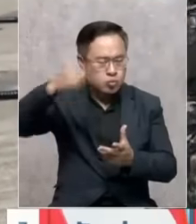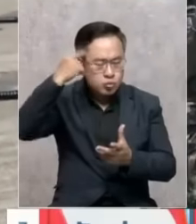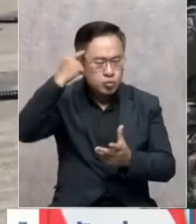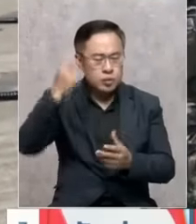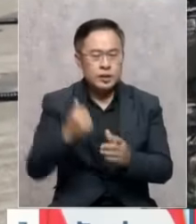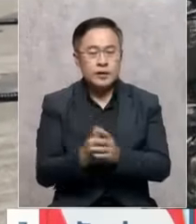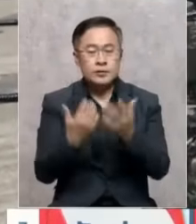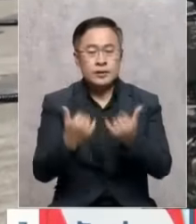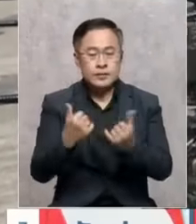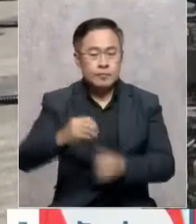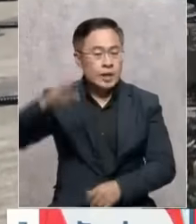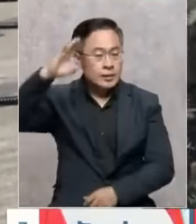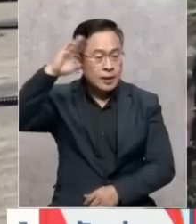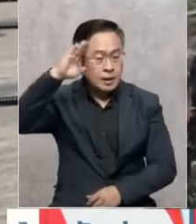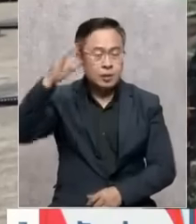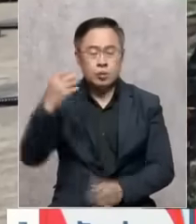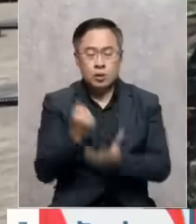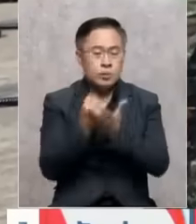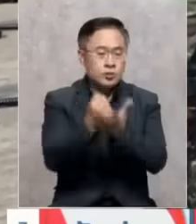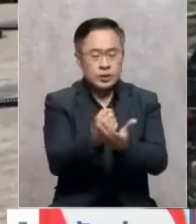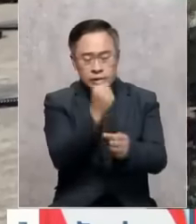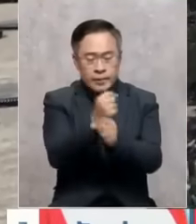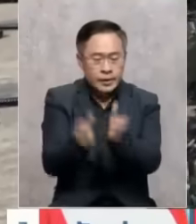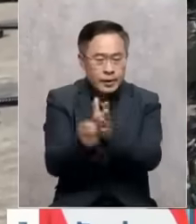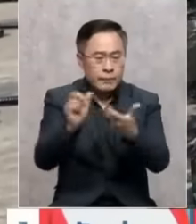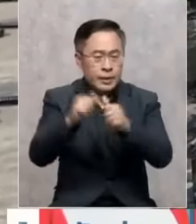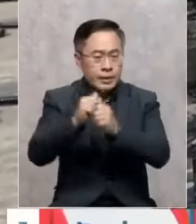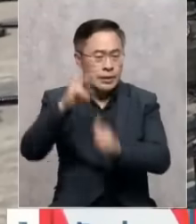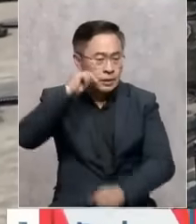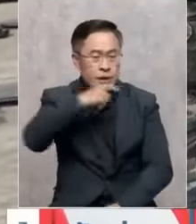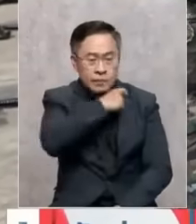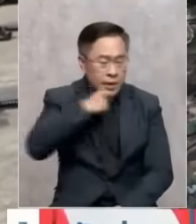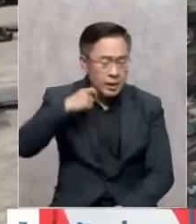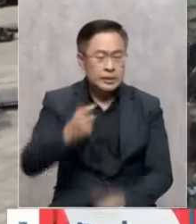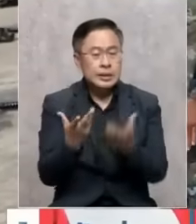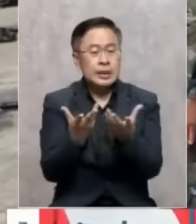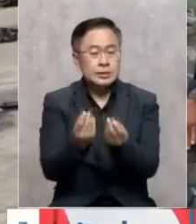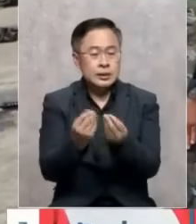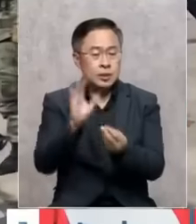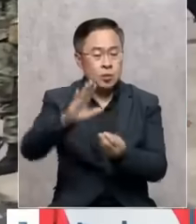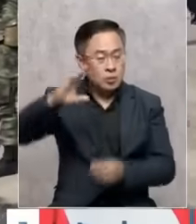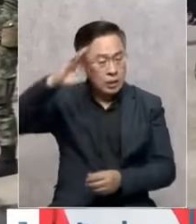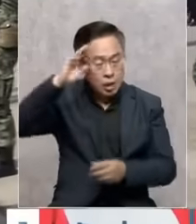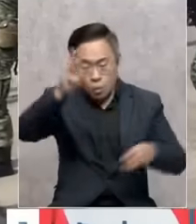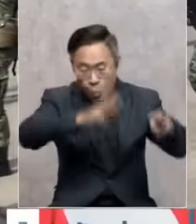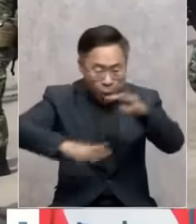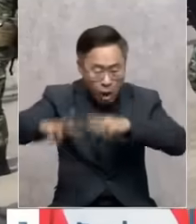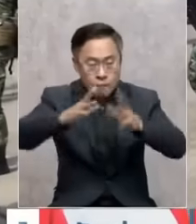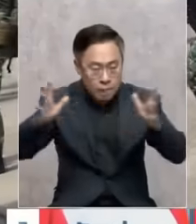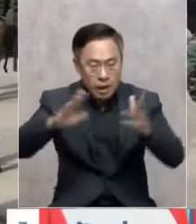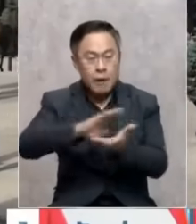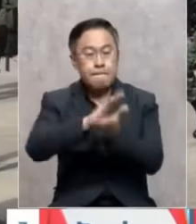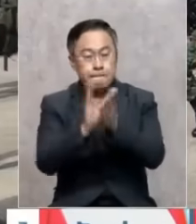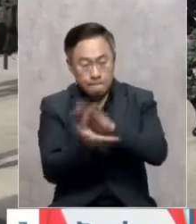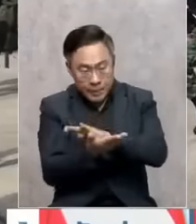ก้ภัยแล้งหรือเอาที่ดินทหารที่ไม่ได้ใช้เนี่ยมาให้ประชาชนทำกินมาให้หน่วยงานอื่นเช่นกระทรวงเกษตรเอ